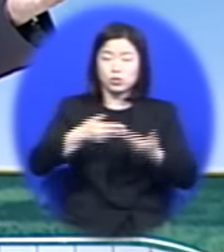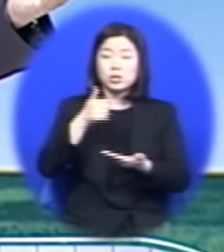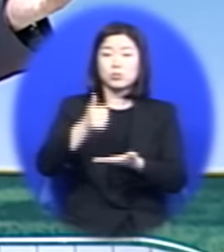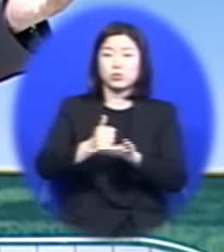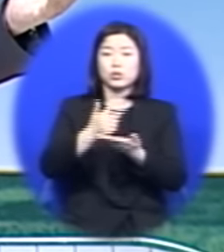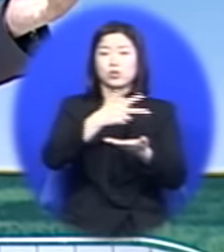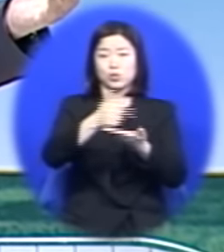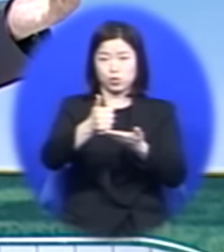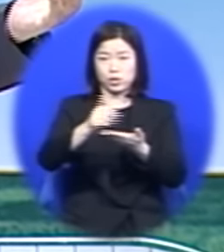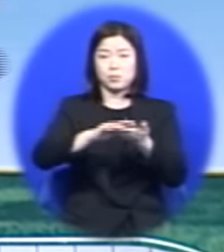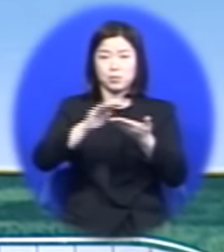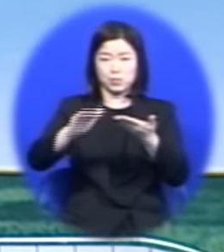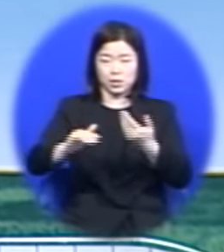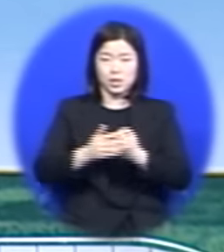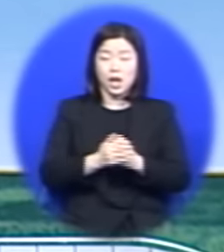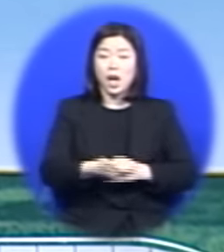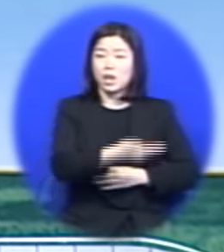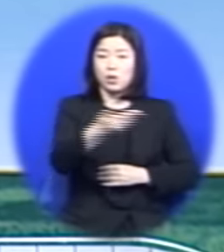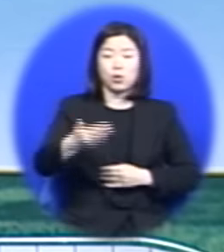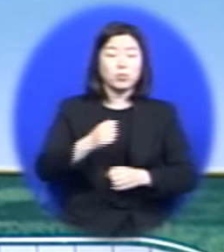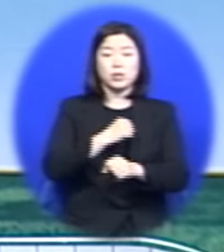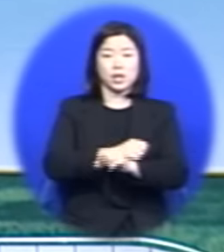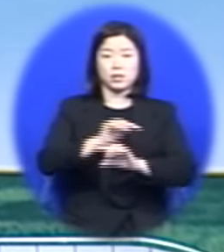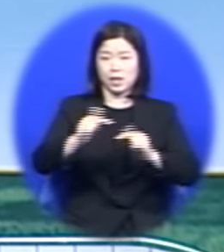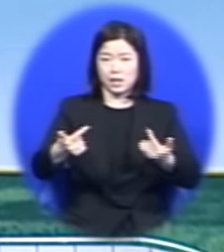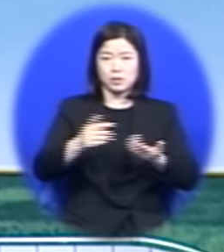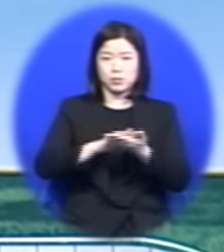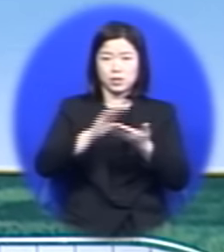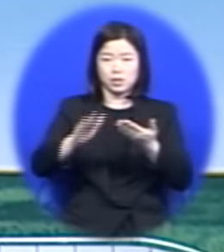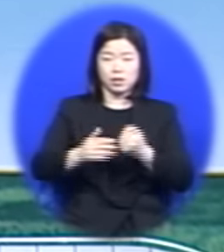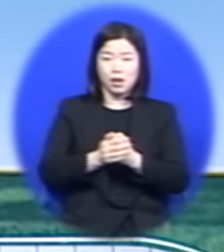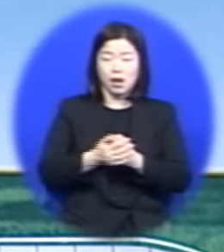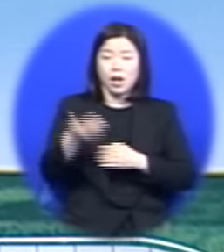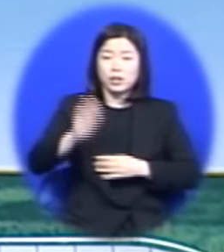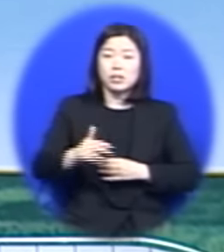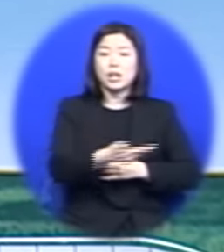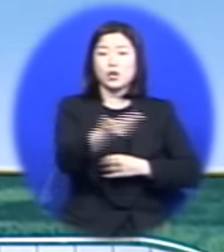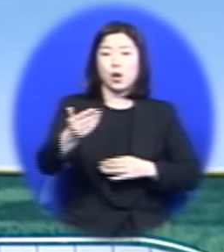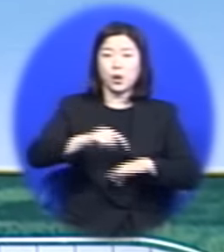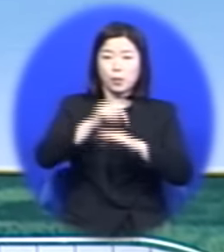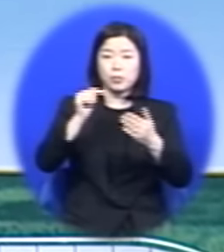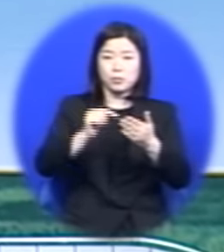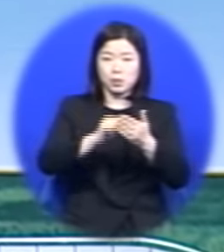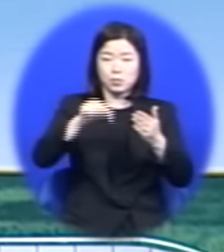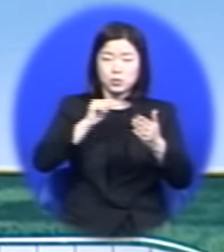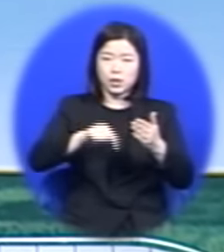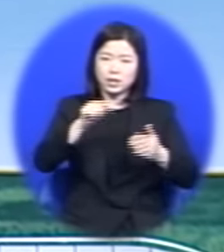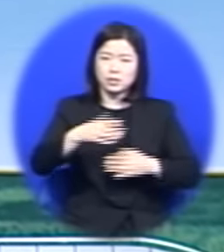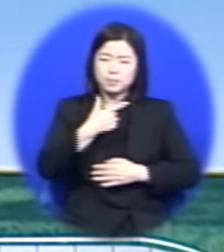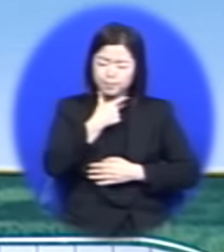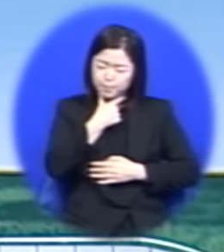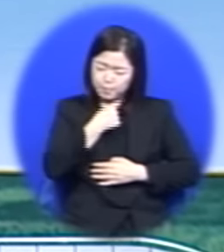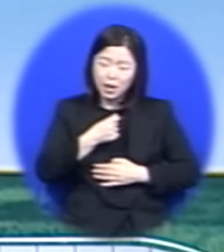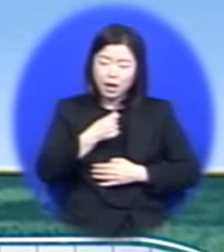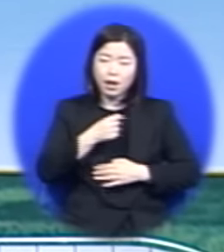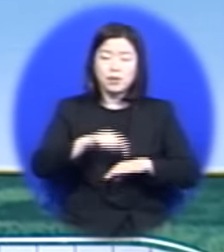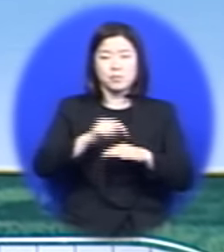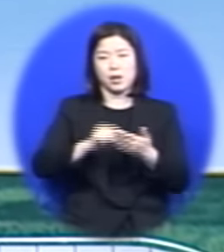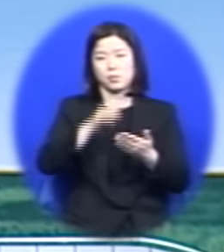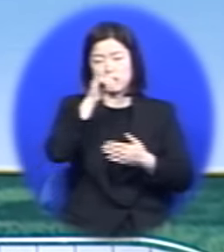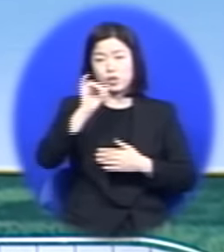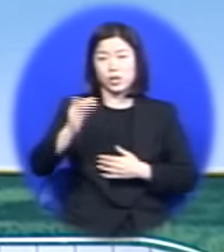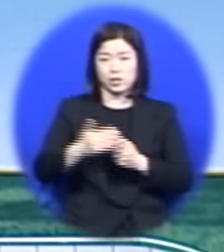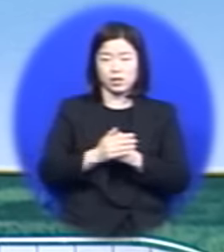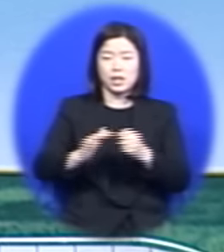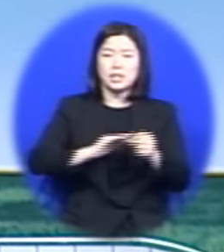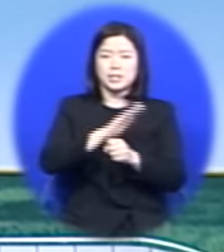주님이세요. 여러분이 하는 게 아닙니다. 그러나 여러분의 마음속에 그 갈망은 있어야 돼요.